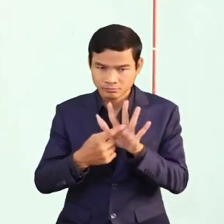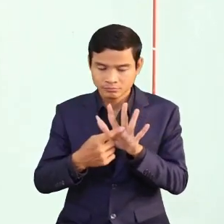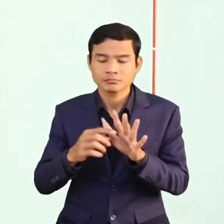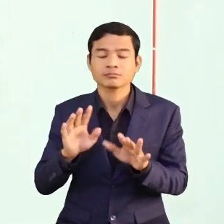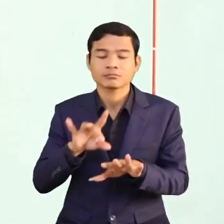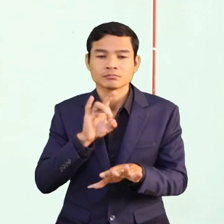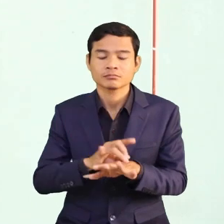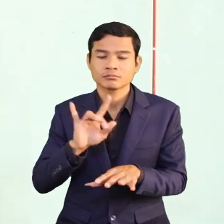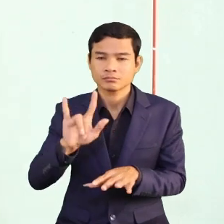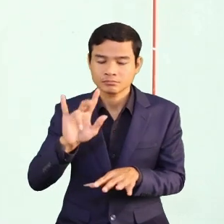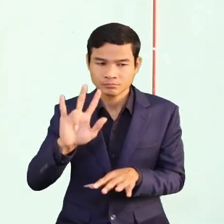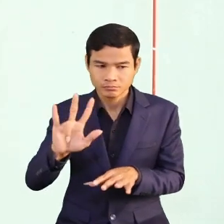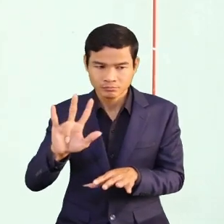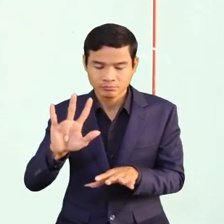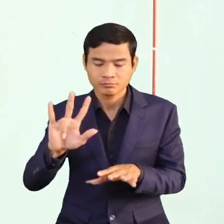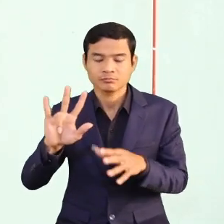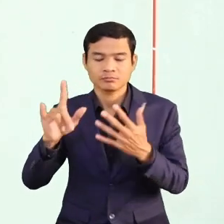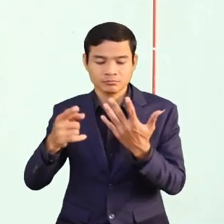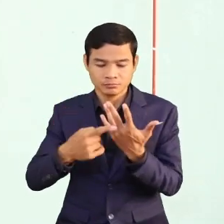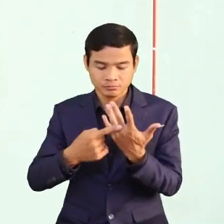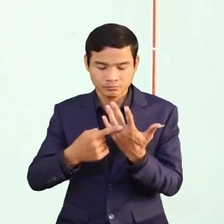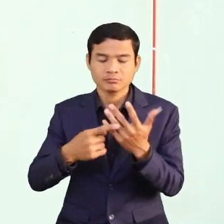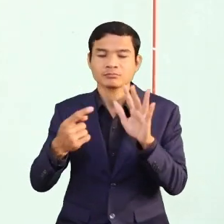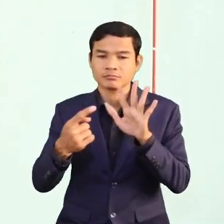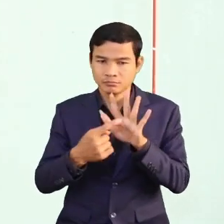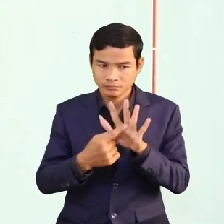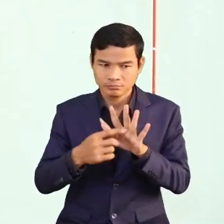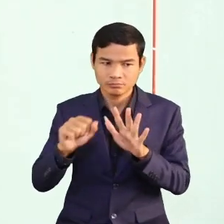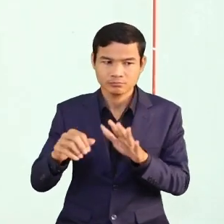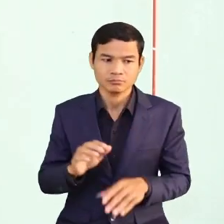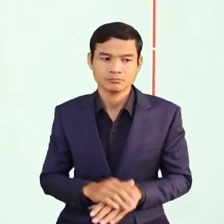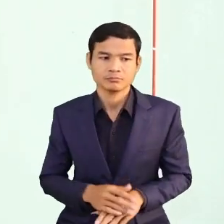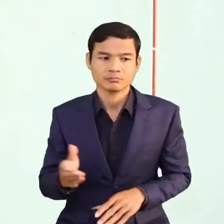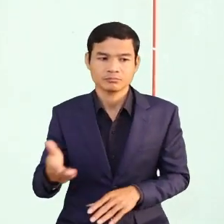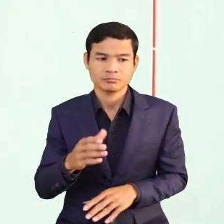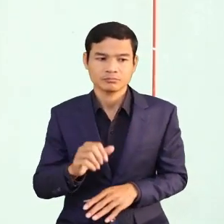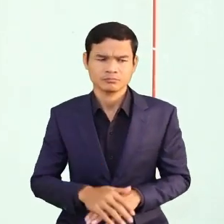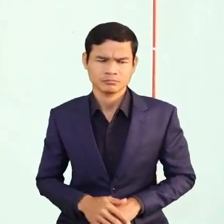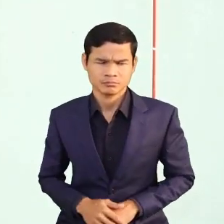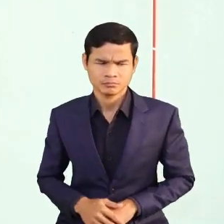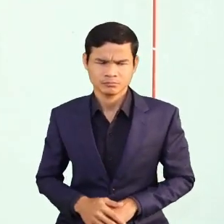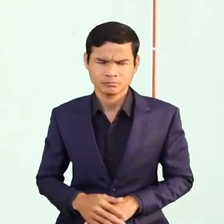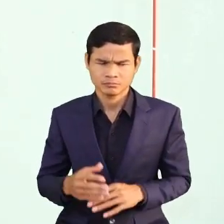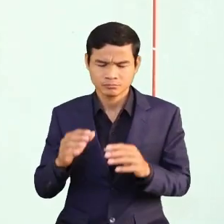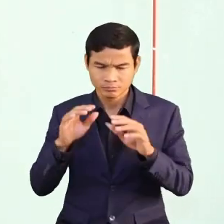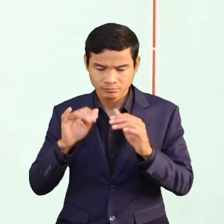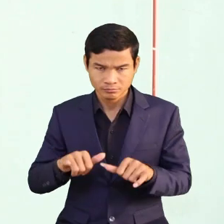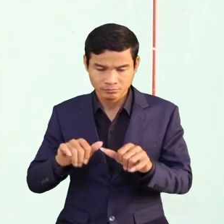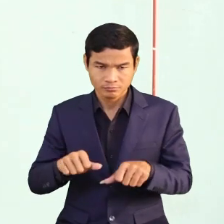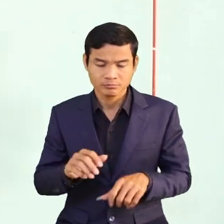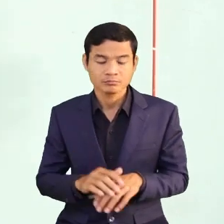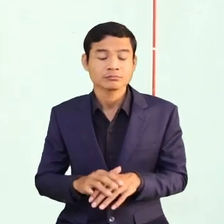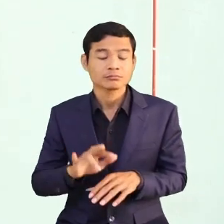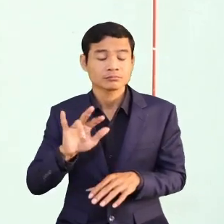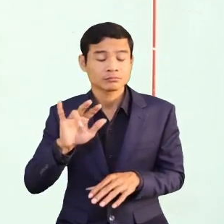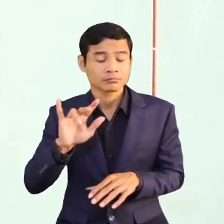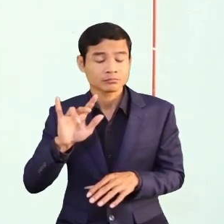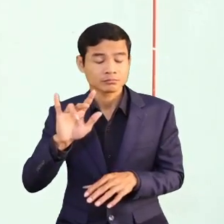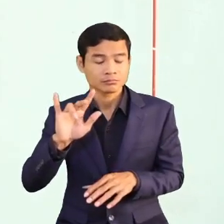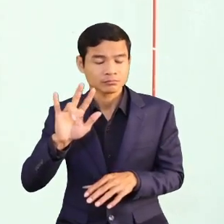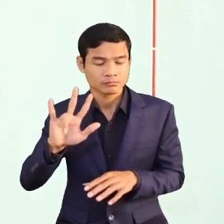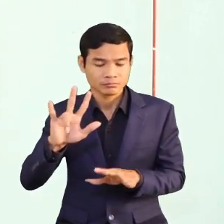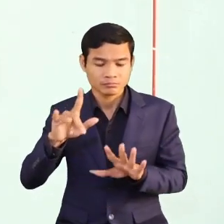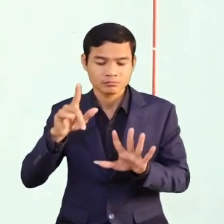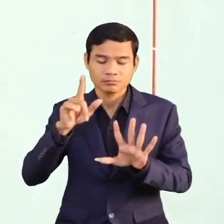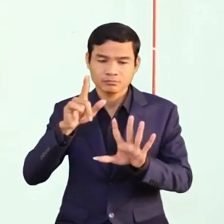ระอำคือบ่อปลายโปรตีเชียดูกระเรียงใบแบบนี้จ้าต่อไอเลนี้ก่อนจะประดามประกอบจะประดาม